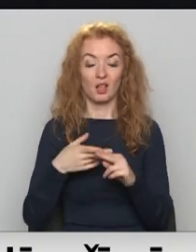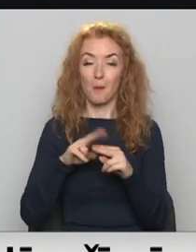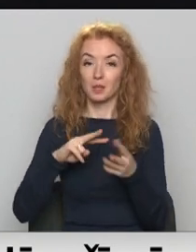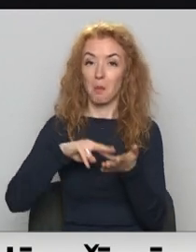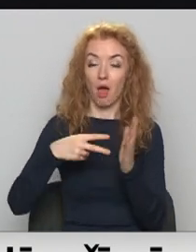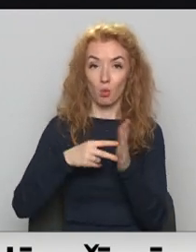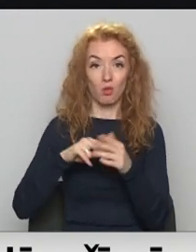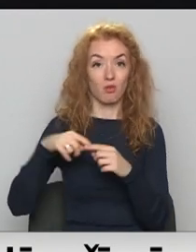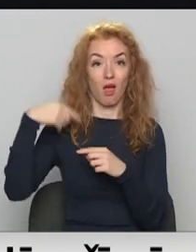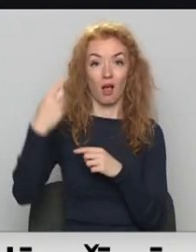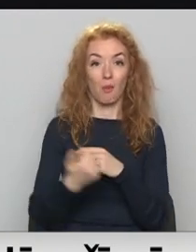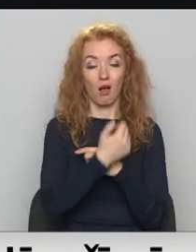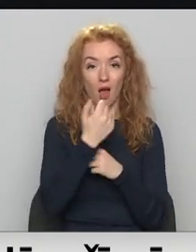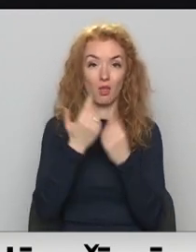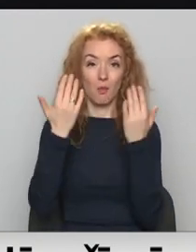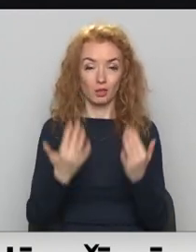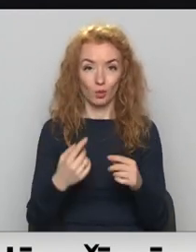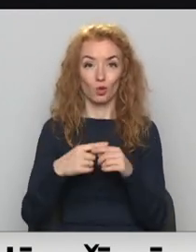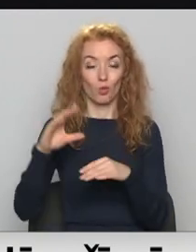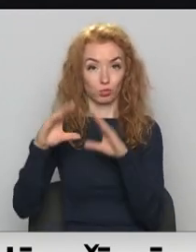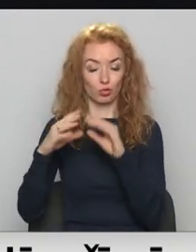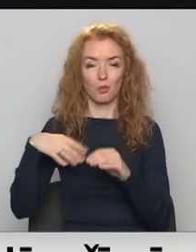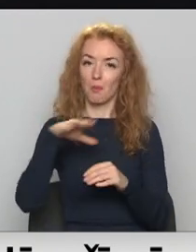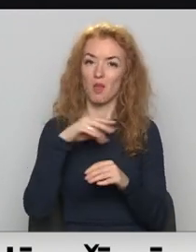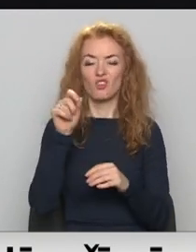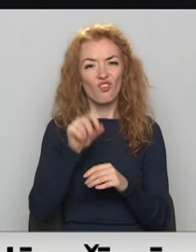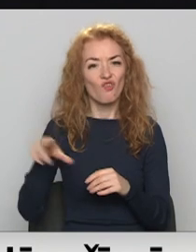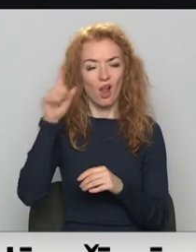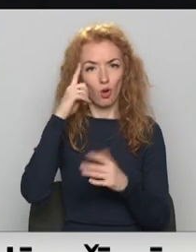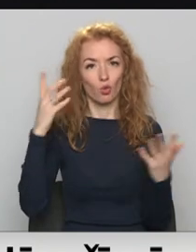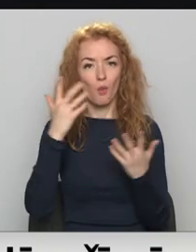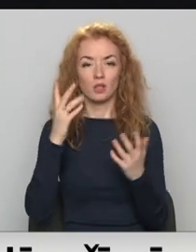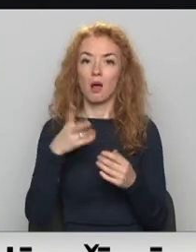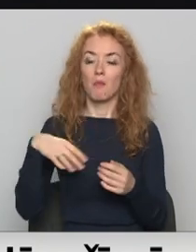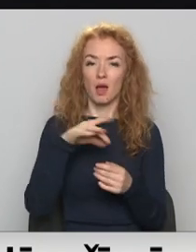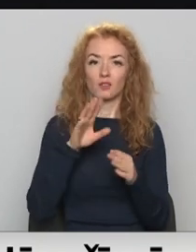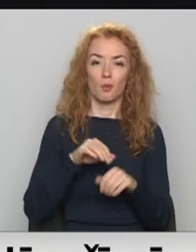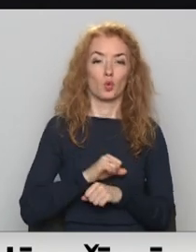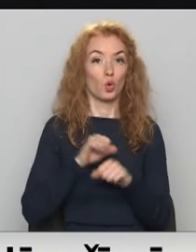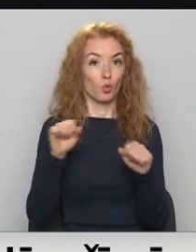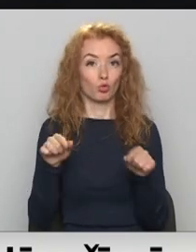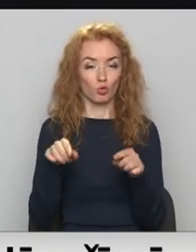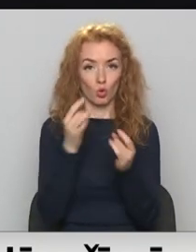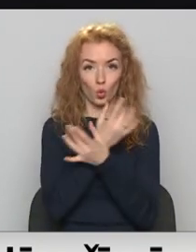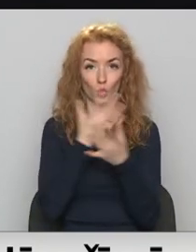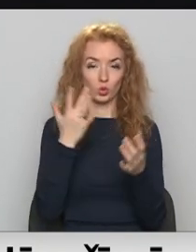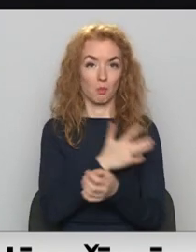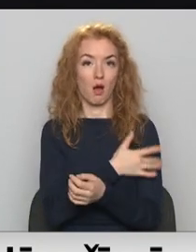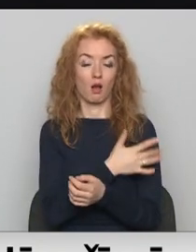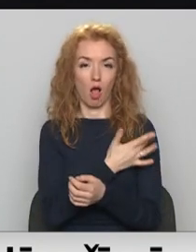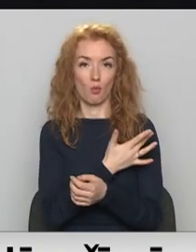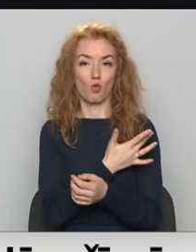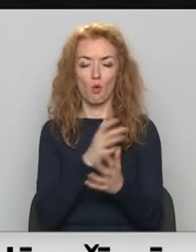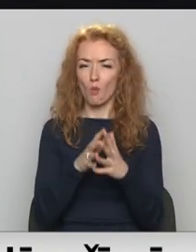plānojot jau nākamā gada pasākumus un budžetu, mēs vairāk piedomāsim par to, kā mēs varētu nodrošināt šo kultūras pakalpojumu pēc